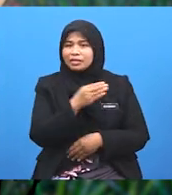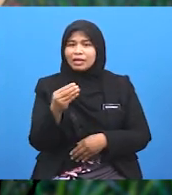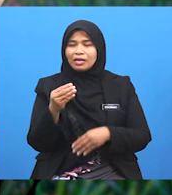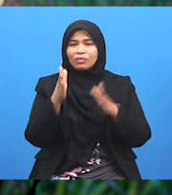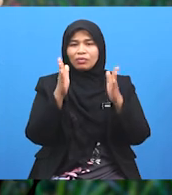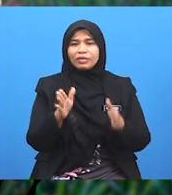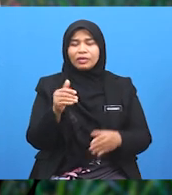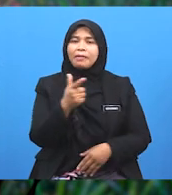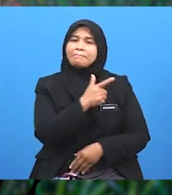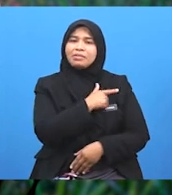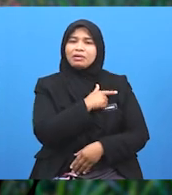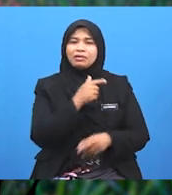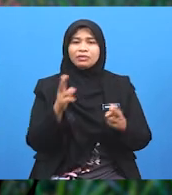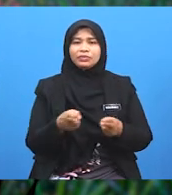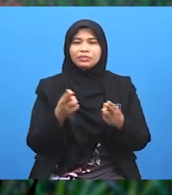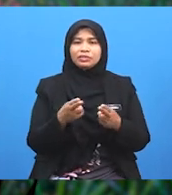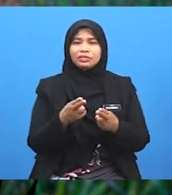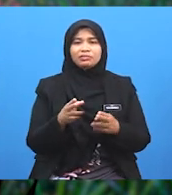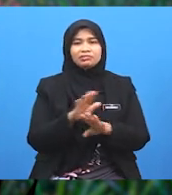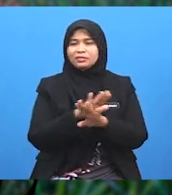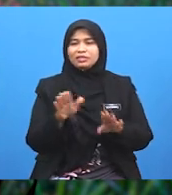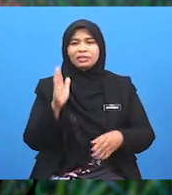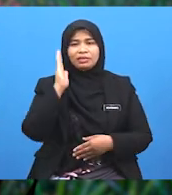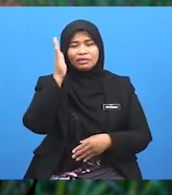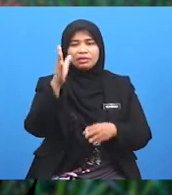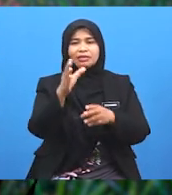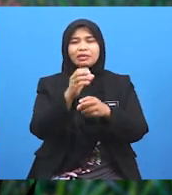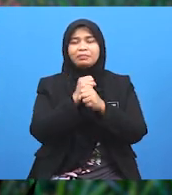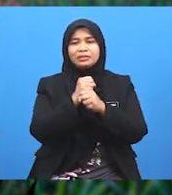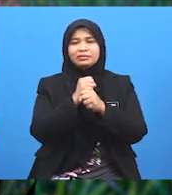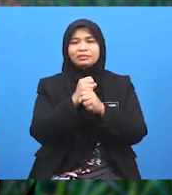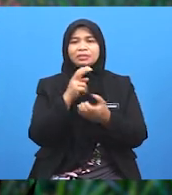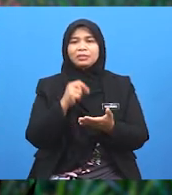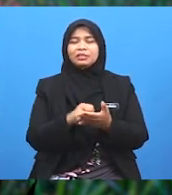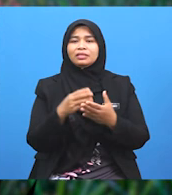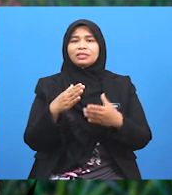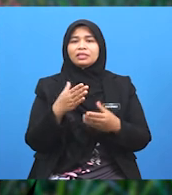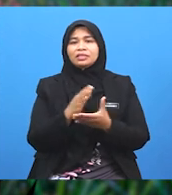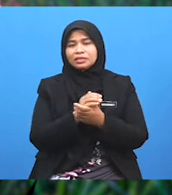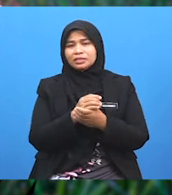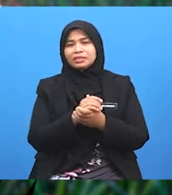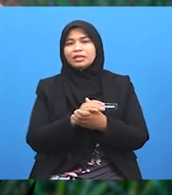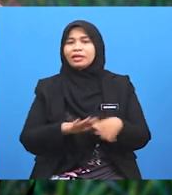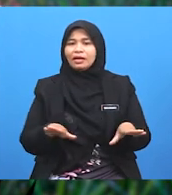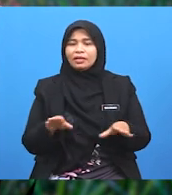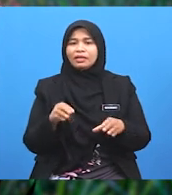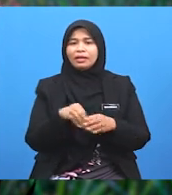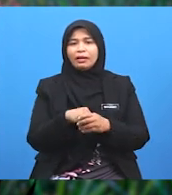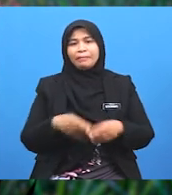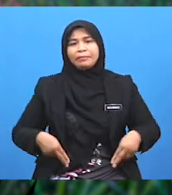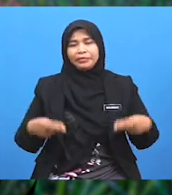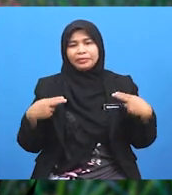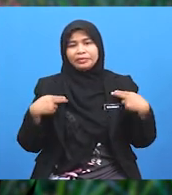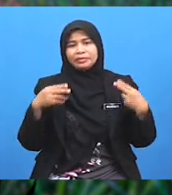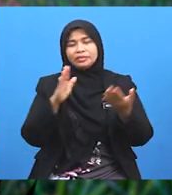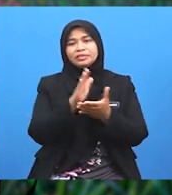yang malas berusaha tidak akan dapat menikmati kesenangan dalam hidup.